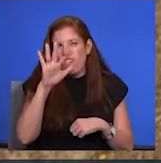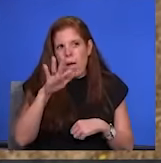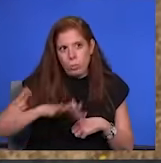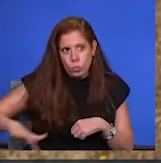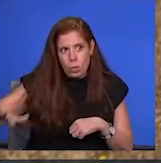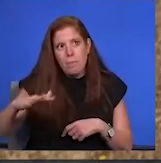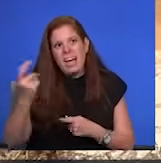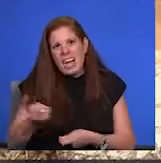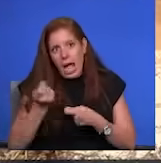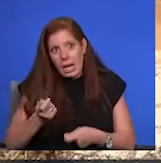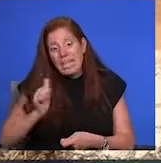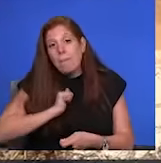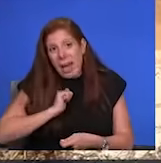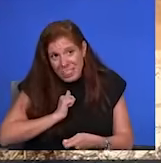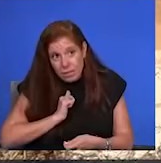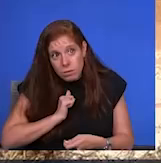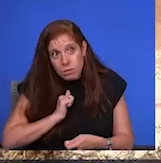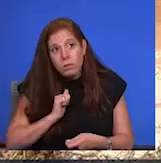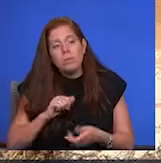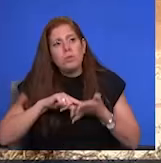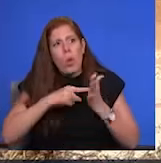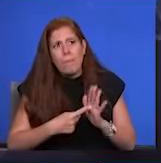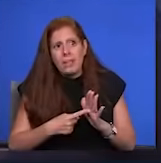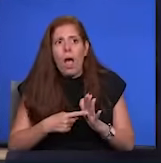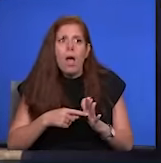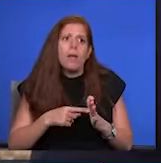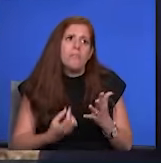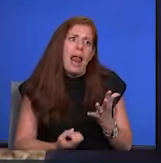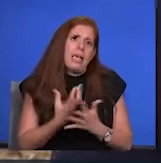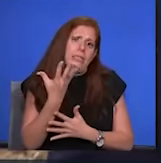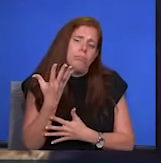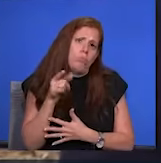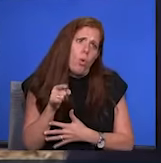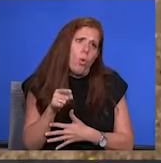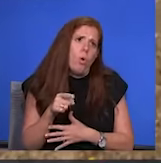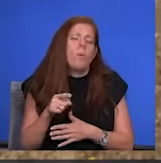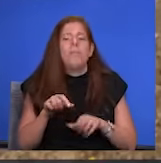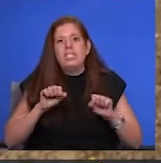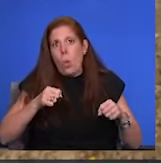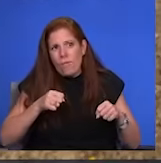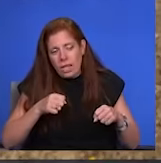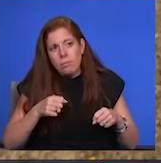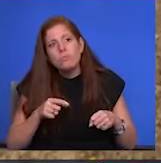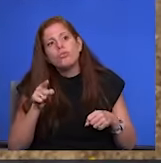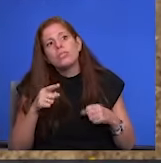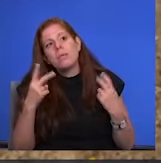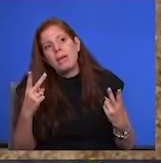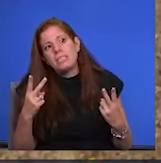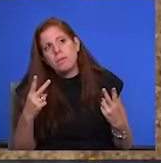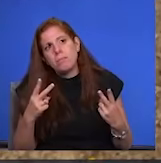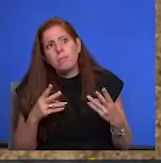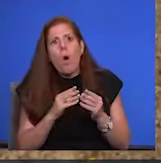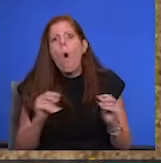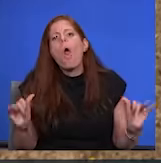חקלאית, פרטית, בטאבו, מתוך מטרה לבוא ולהקים פה בעצם את המסלול אופנועים, מוטוקרוס, שזה בעצם נטו